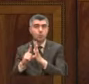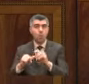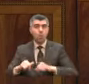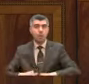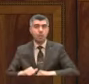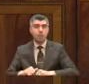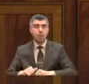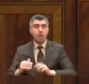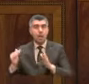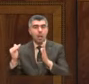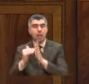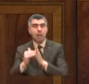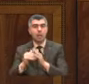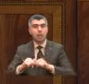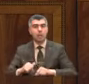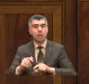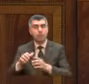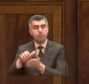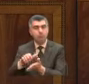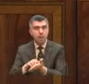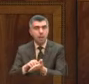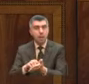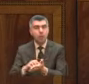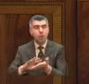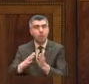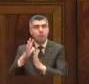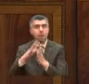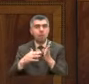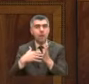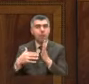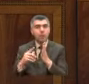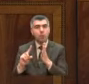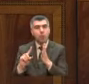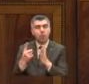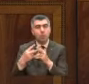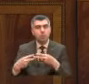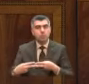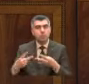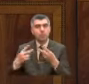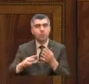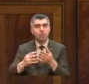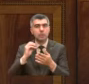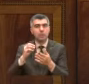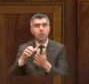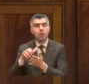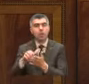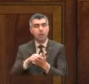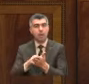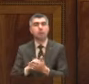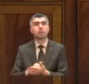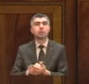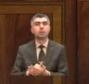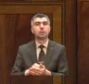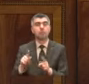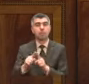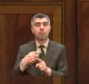الماليه مع وزاره الصناعه وزاره الفلاحه باش نبداو بالبرنامج الاول التنزيلي ديال الطاقات المتجدده في المجال ديال الفلاحه، اللي وغناخذوا